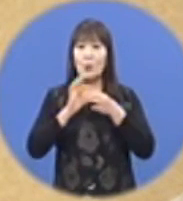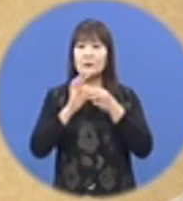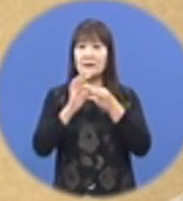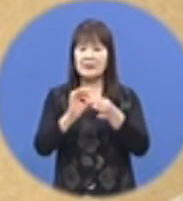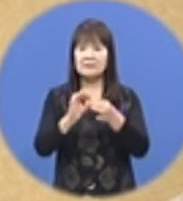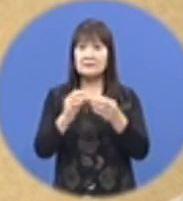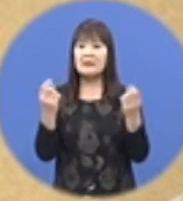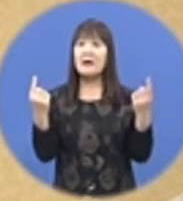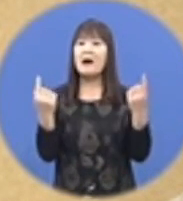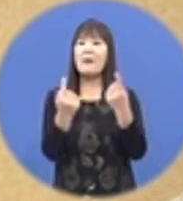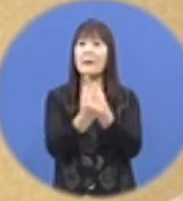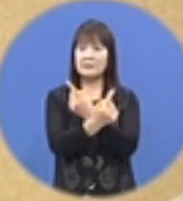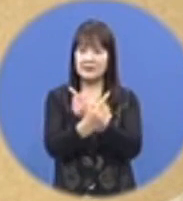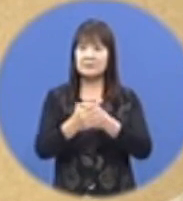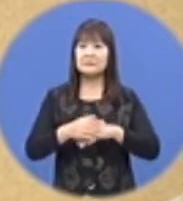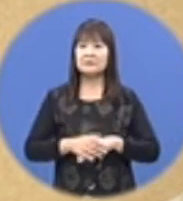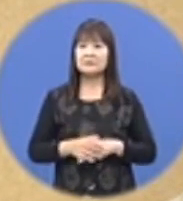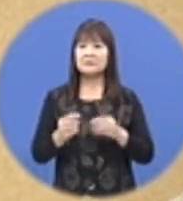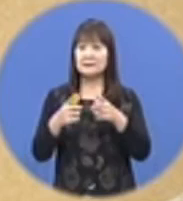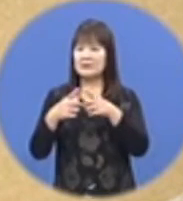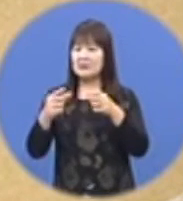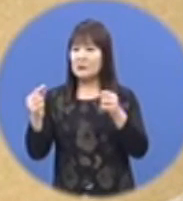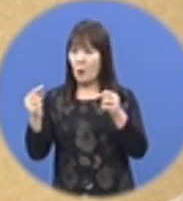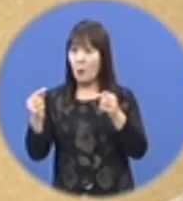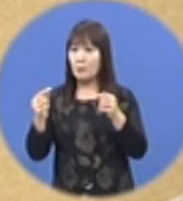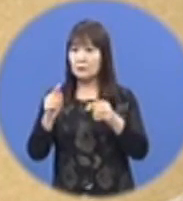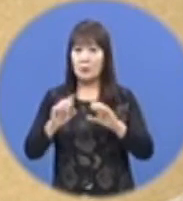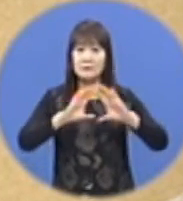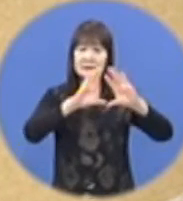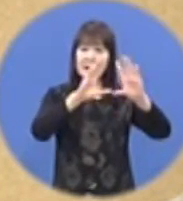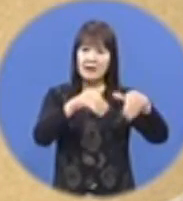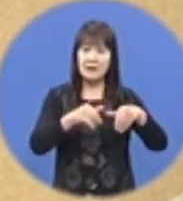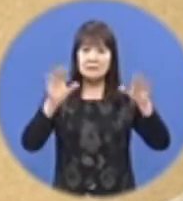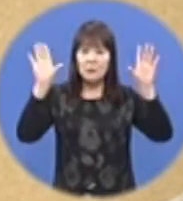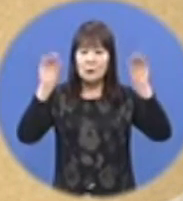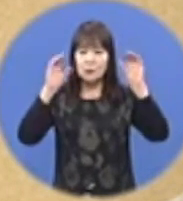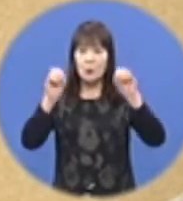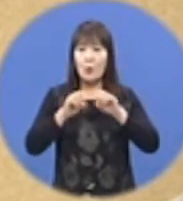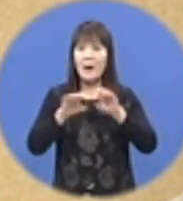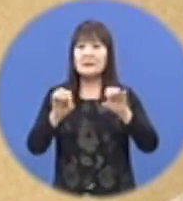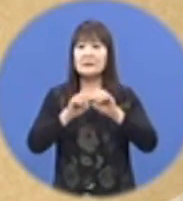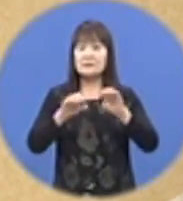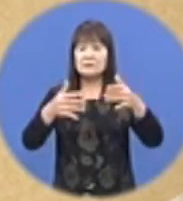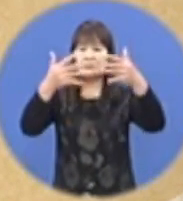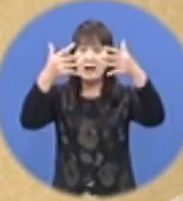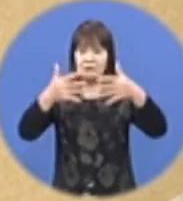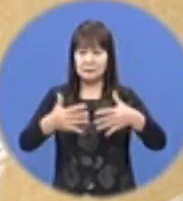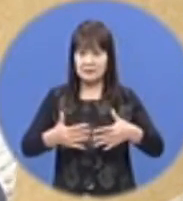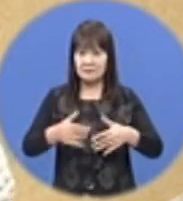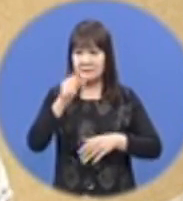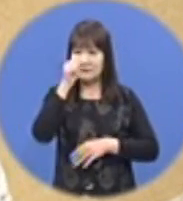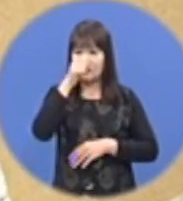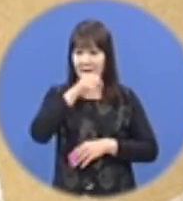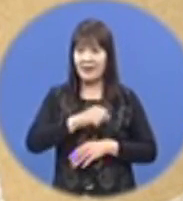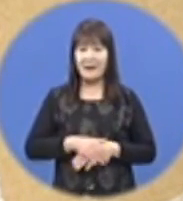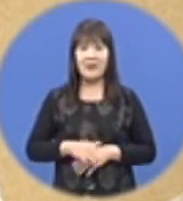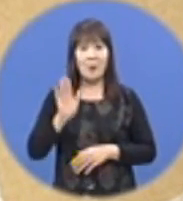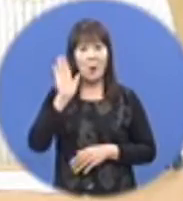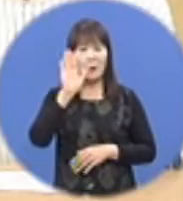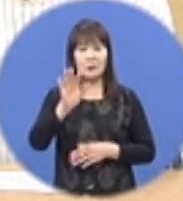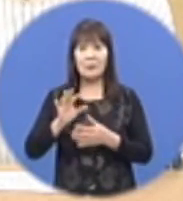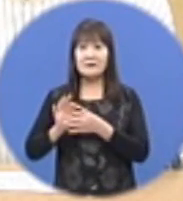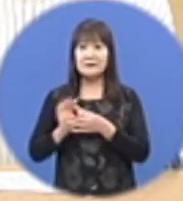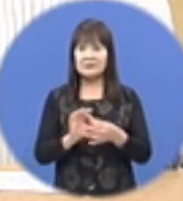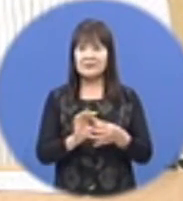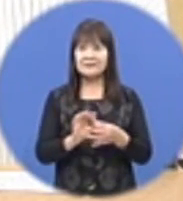リニューアルいたします。日本だけではなくって世界に情報発信できる番組にしていく予定ですので、今後とも引き続き